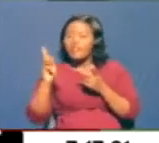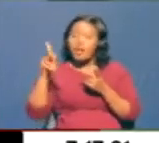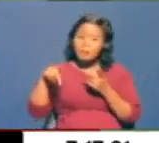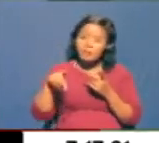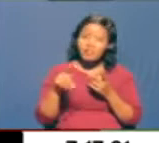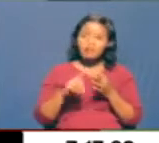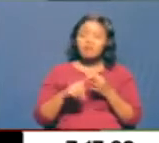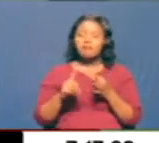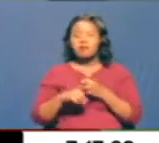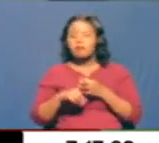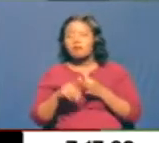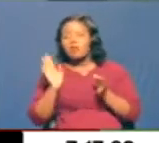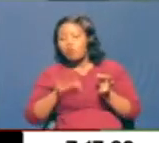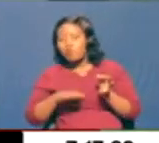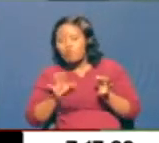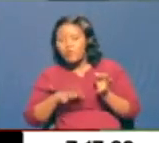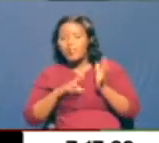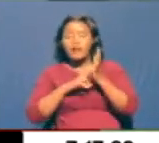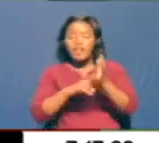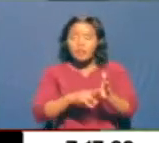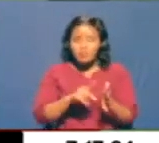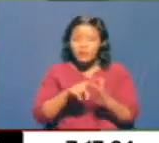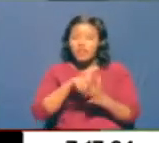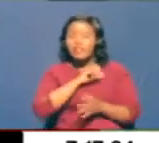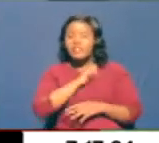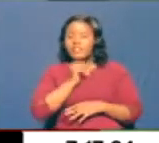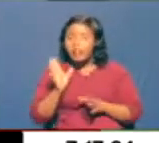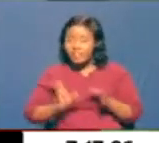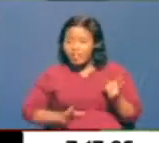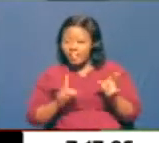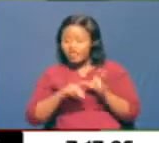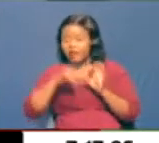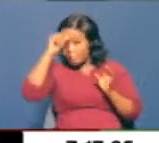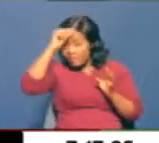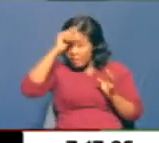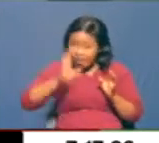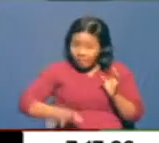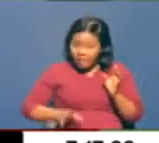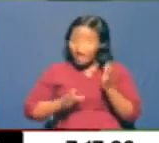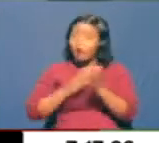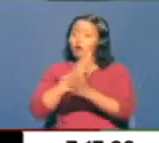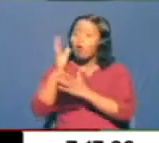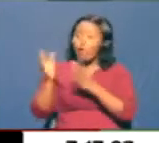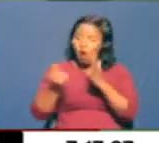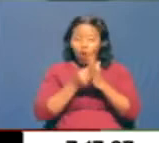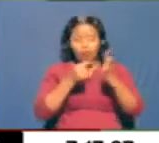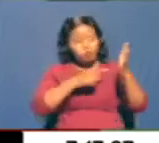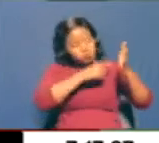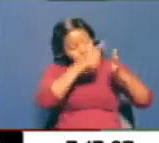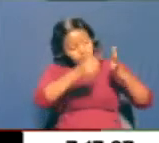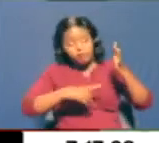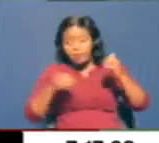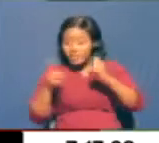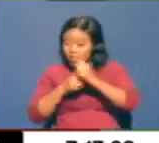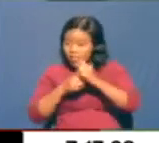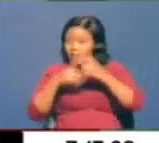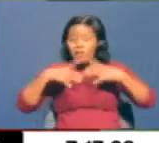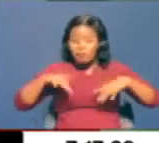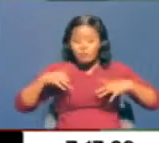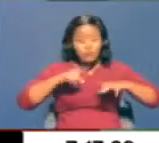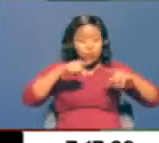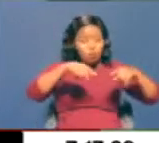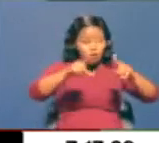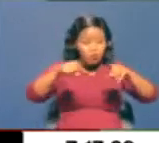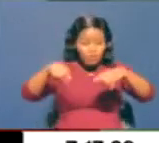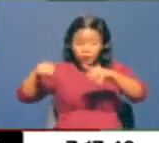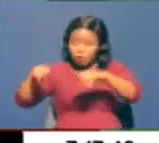wa mama county, senator, governor, wote wananchi wenyewe ndio wenye usemi wa